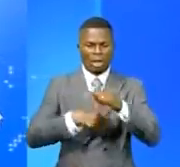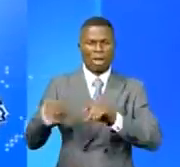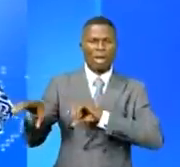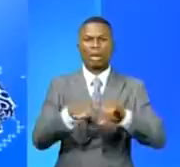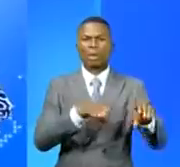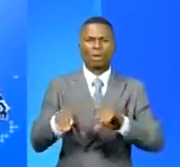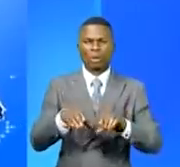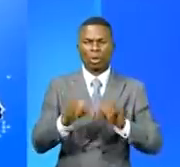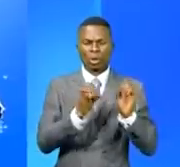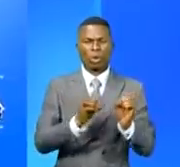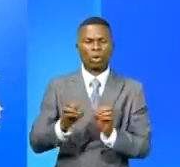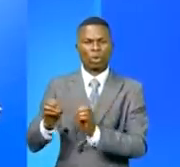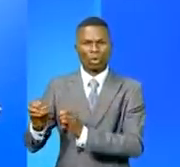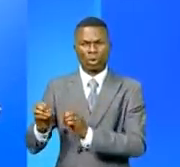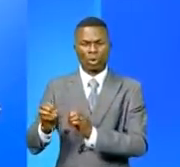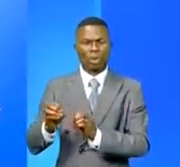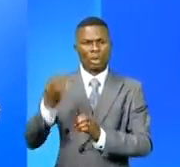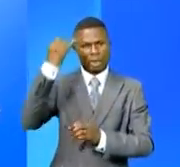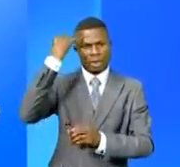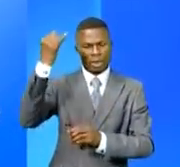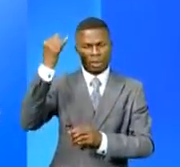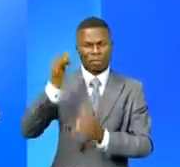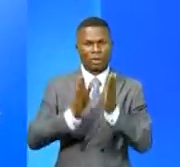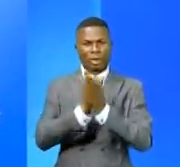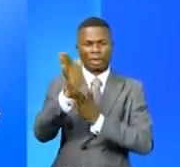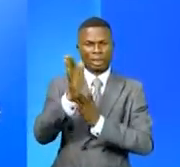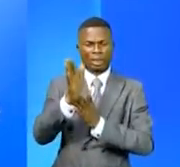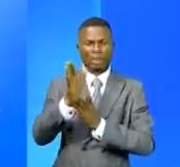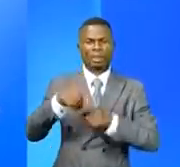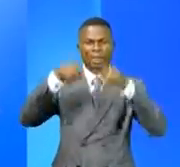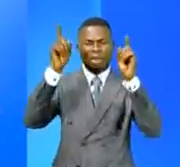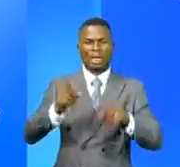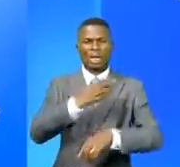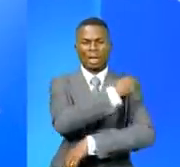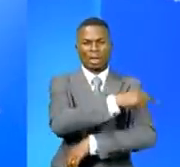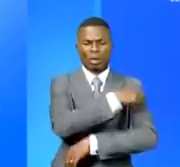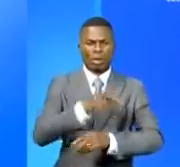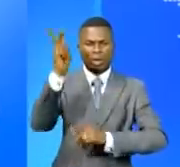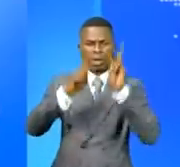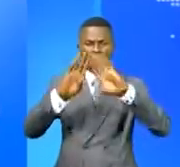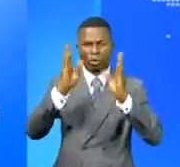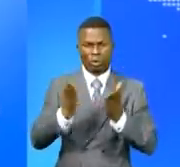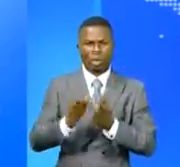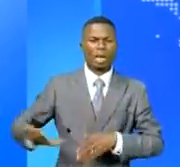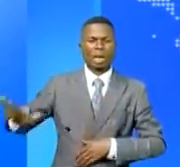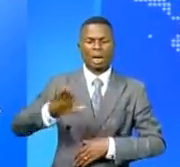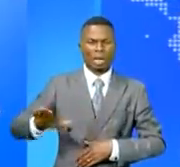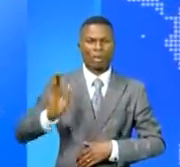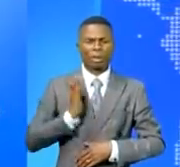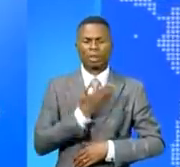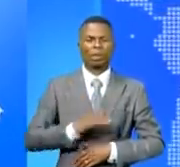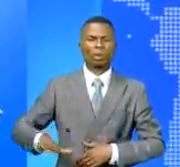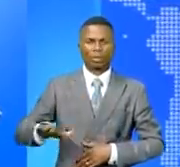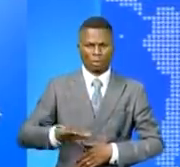activités qui seront réalisées dans le cadre de la quinzaine Croix-Rouge en faveur de la population sur toute l'étendue du territoire